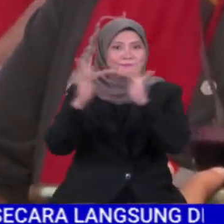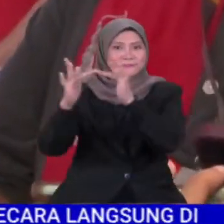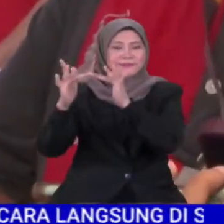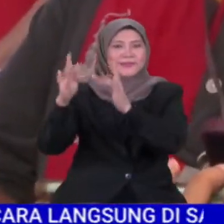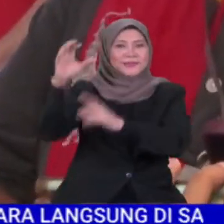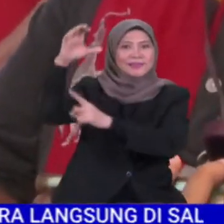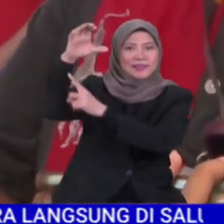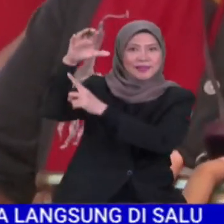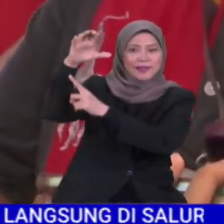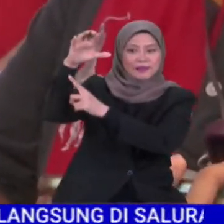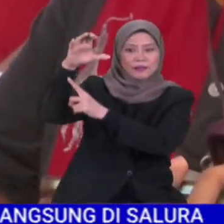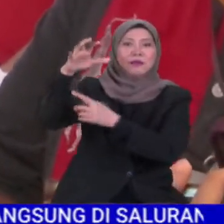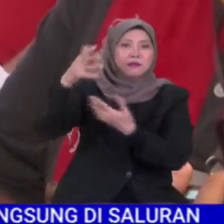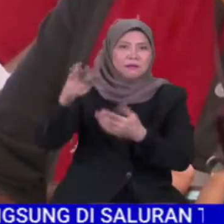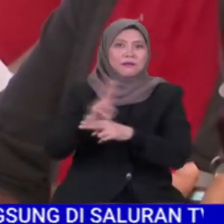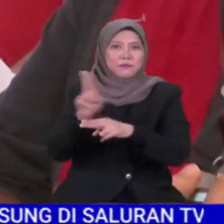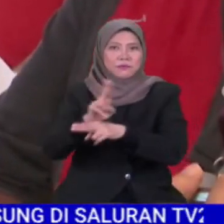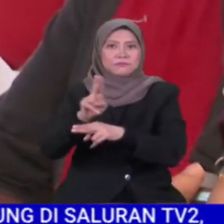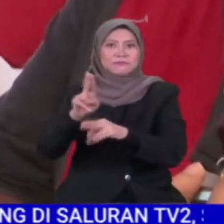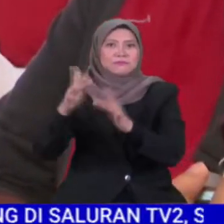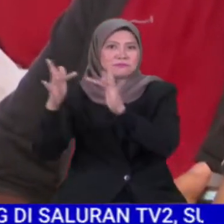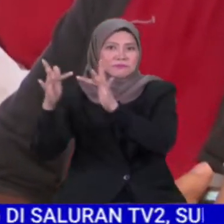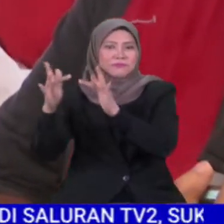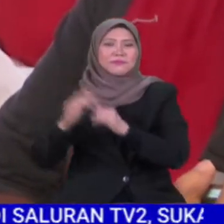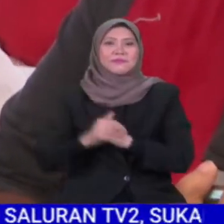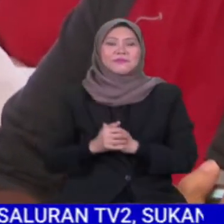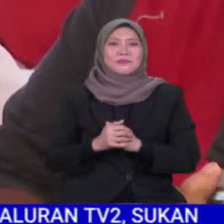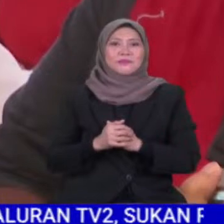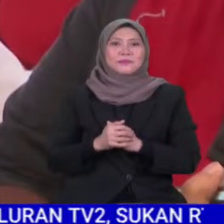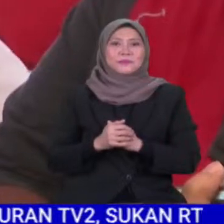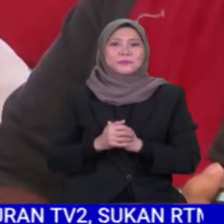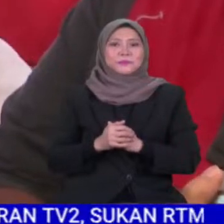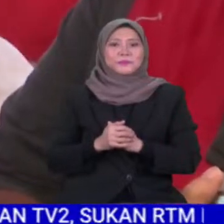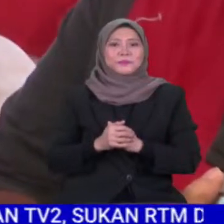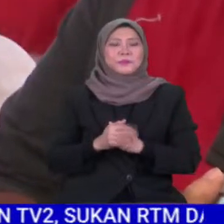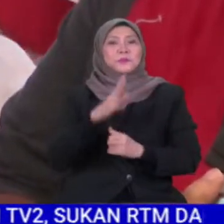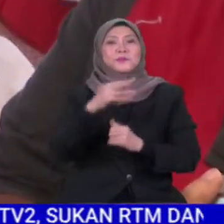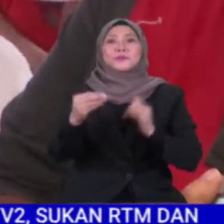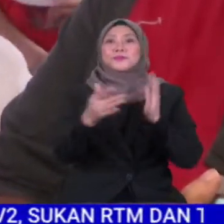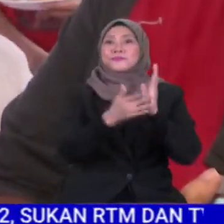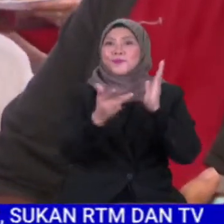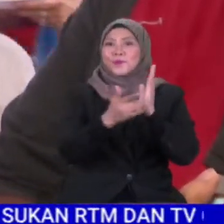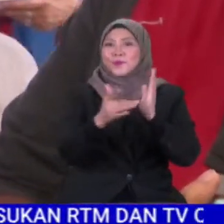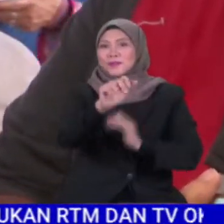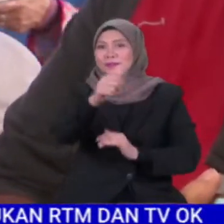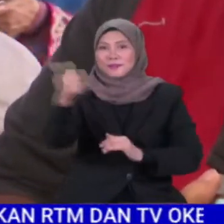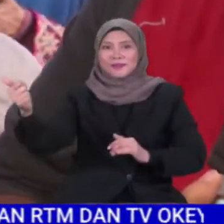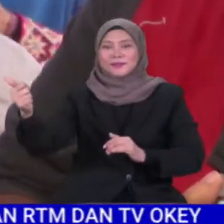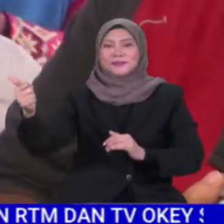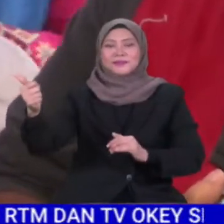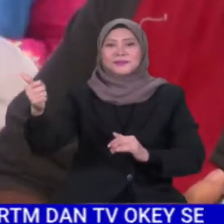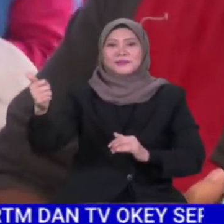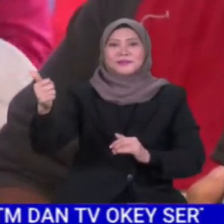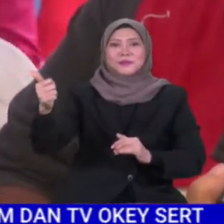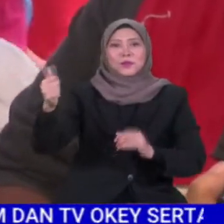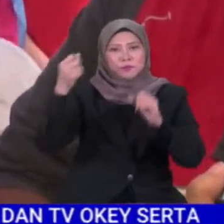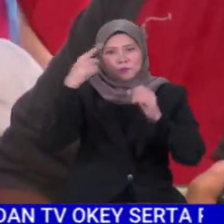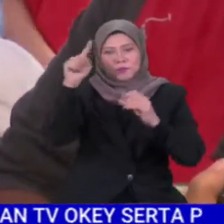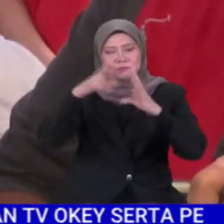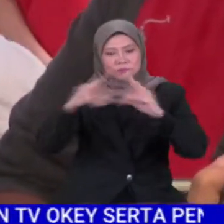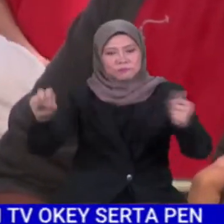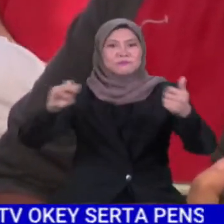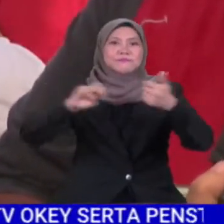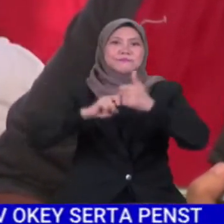satelit contohnya dan beberapa teknologi yang lain untuk kita